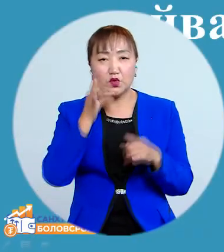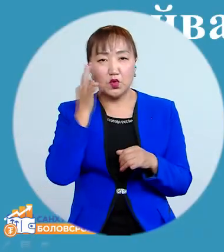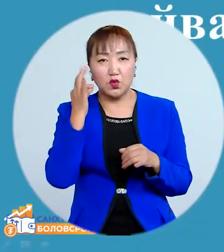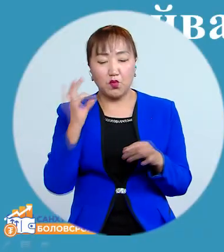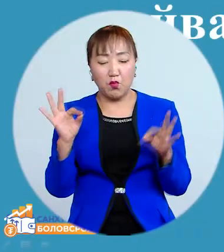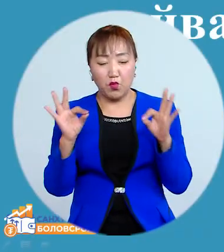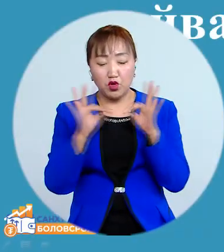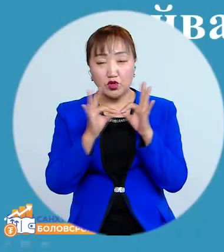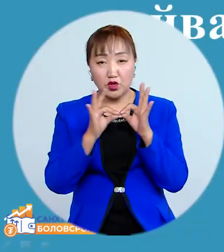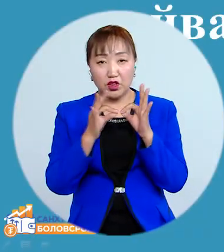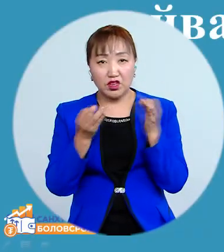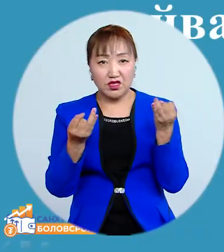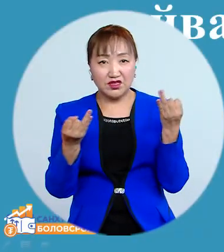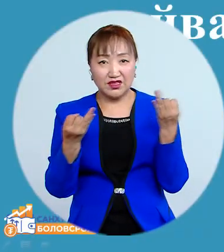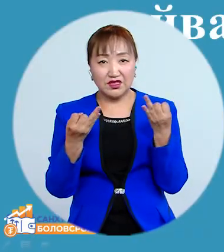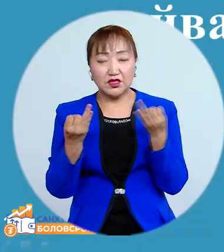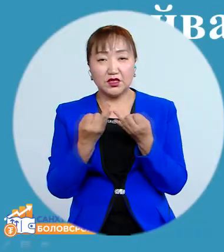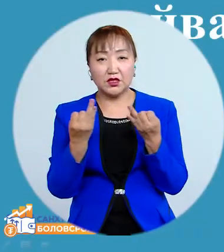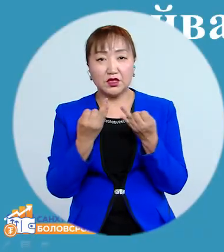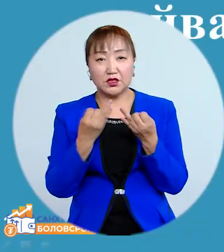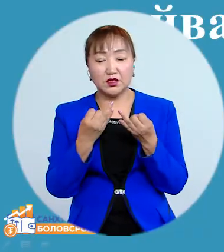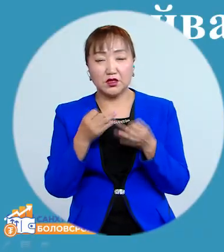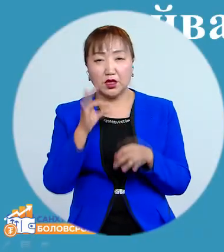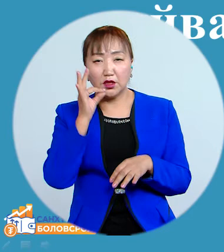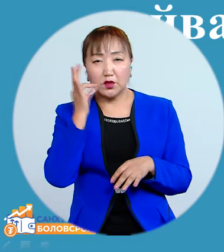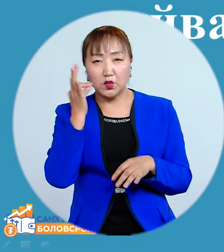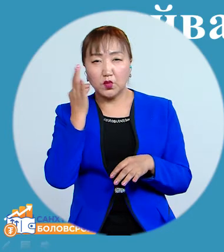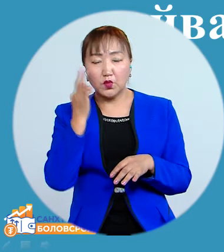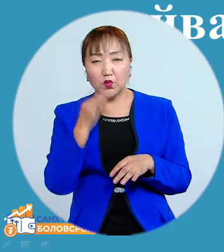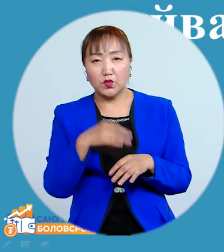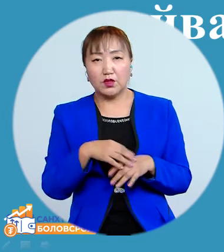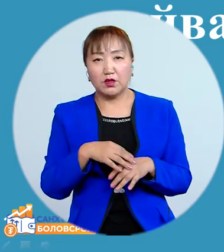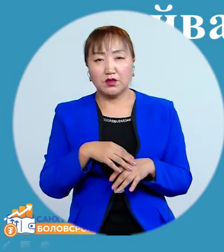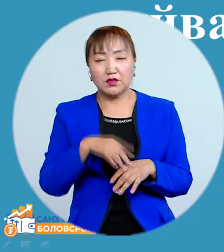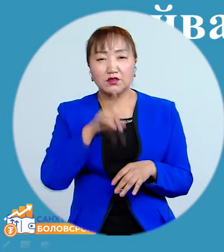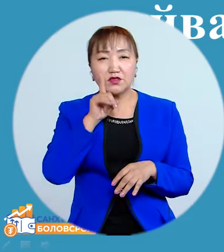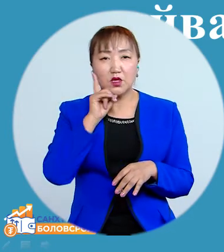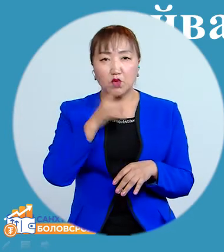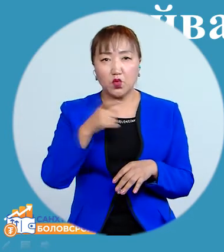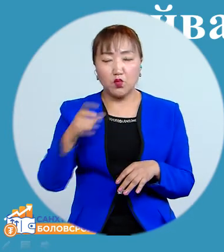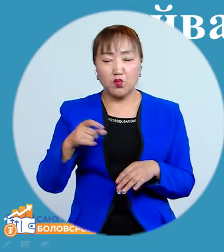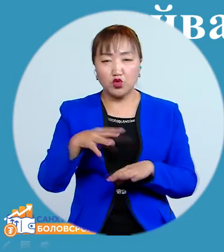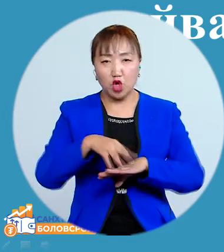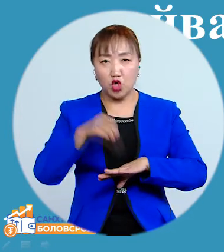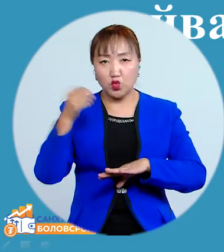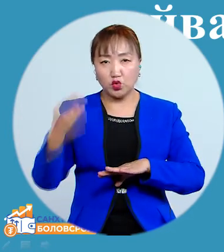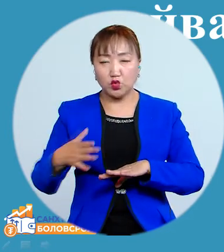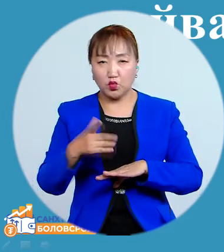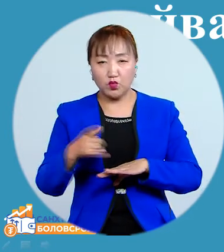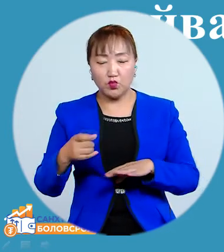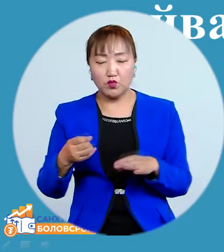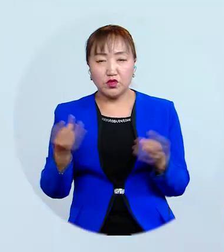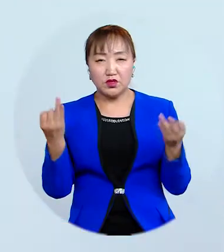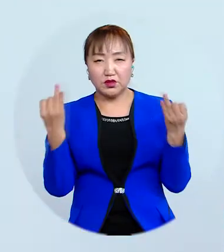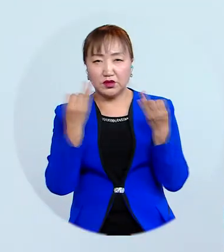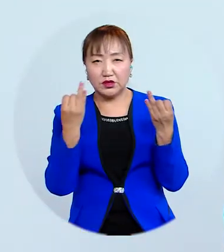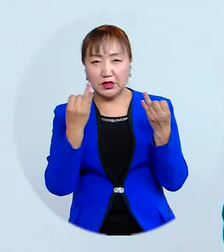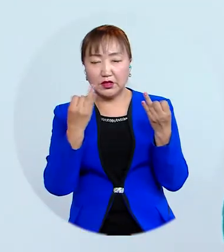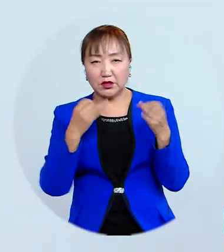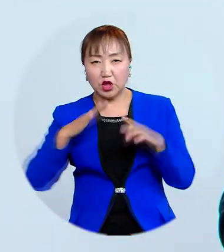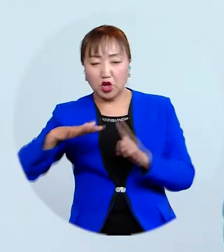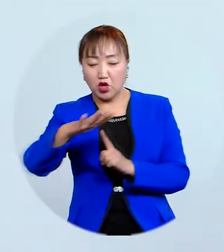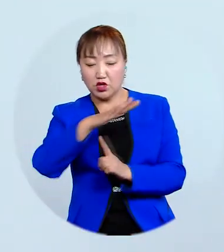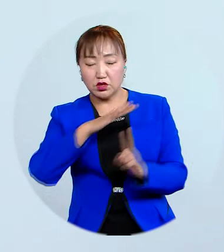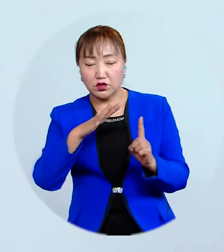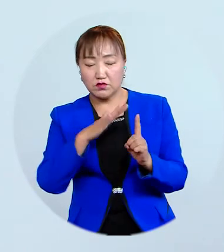бол болзооны цахим луйвар гэж бодож байгаа. За одоо оюутан залуус, залуучууд ер нь ихэнх хүмүүс одоо интернет орчинд бол маш